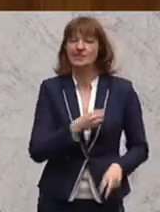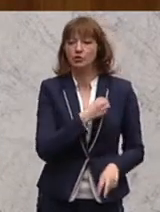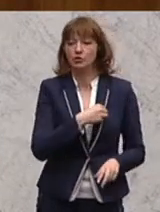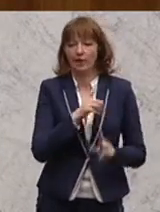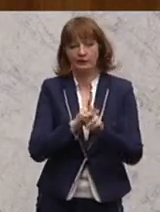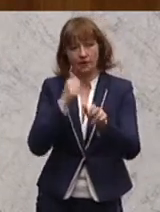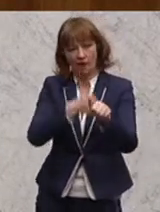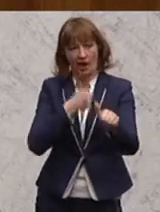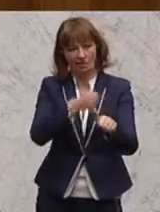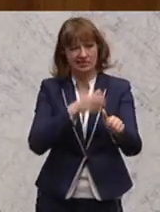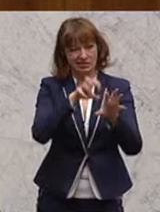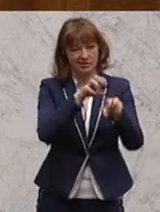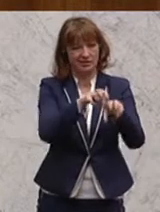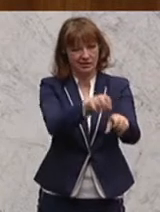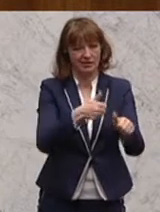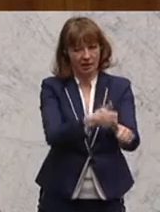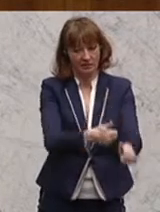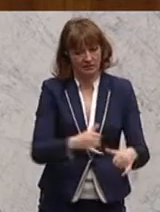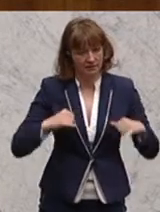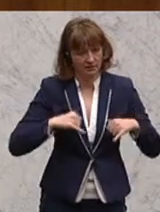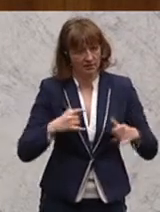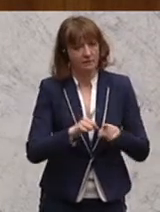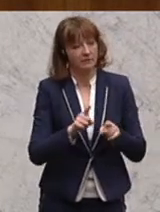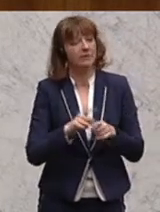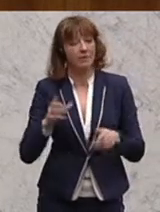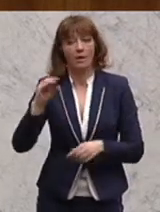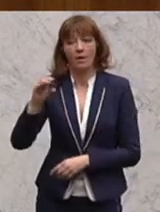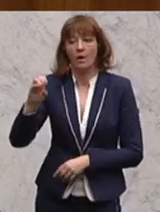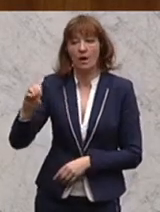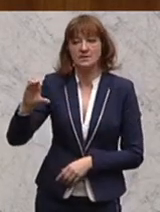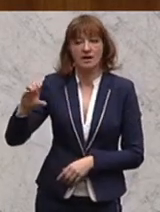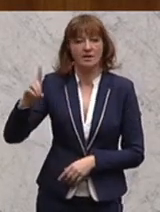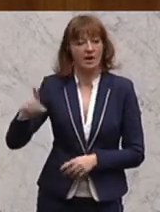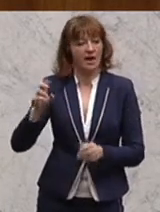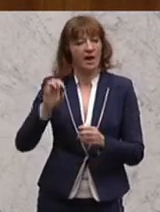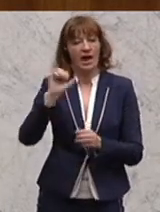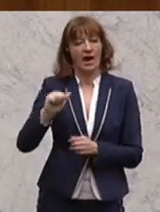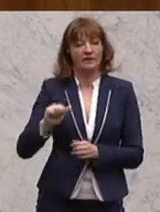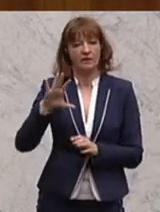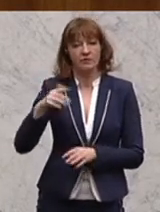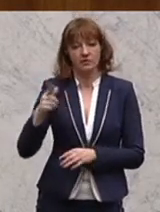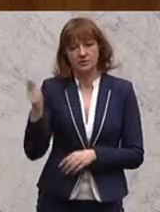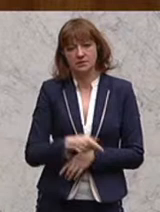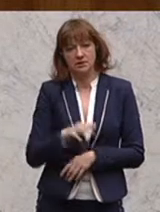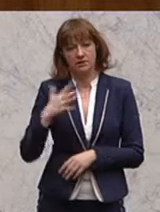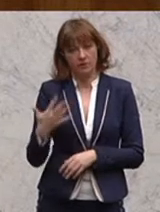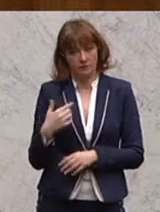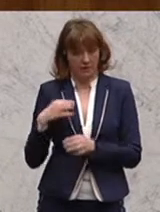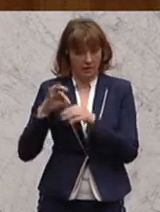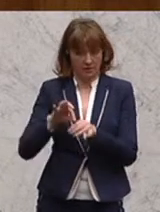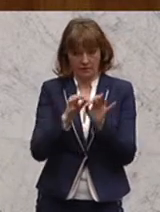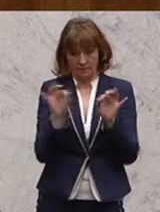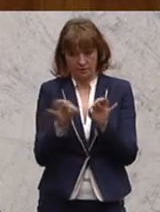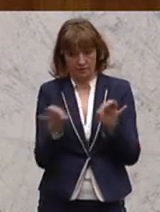ja, oder Steueroasenjagd, ist ja bei der OECD dieser Artikel 25 Absatz 5 eingefügt worden,